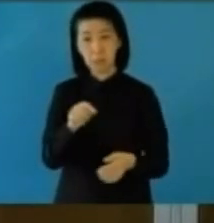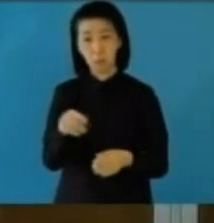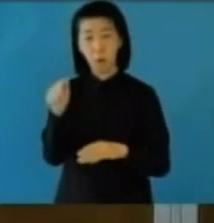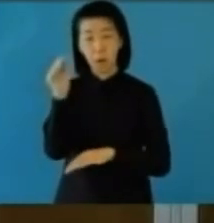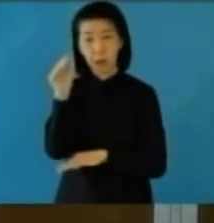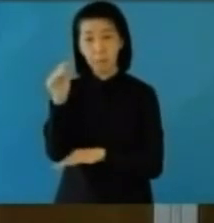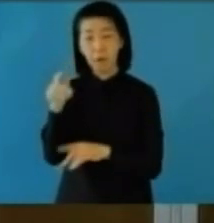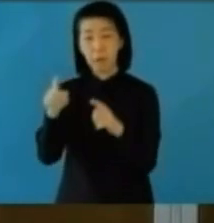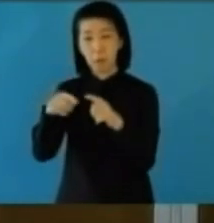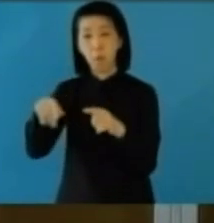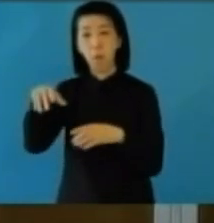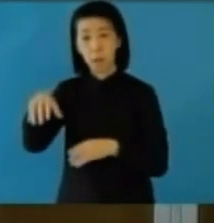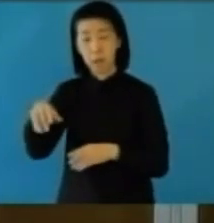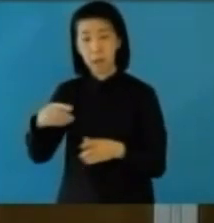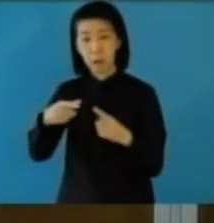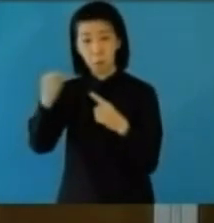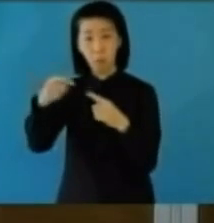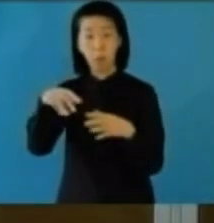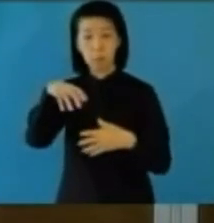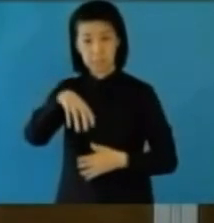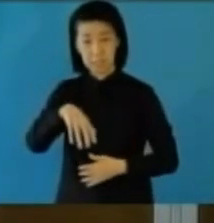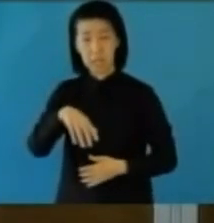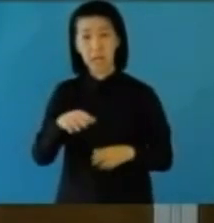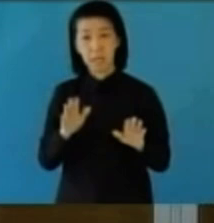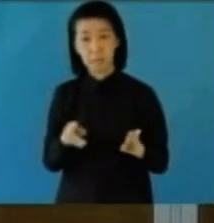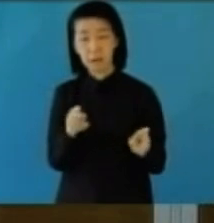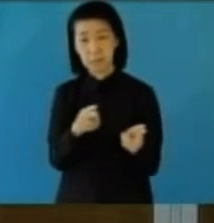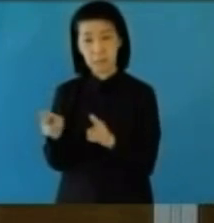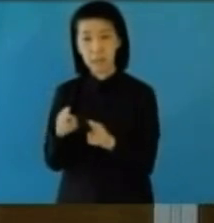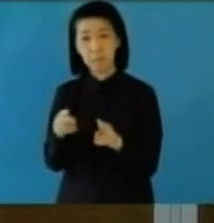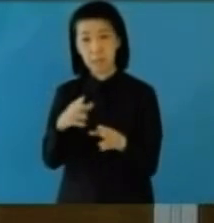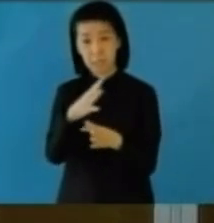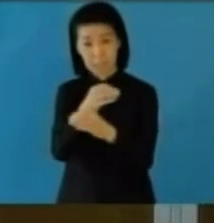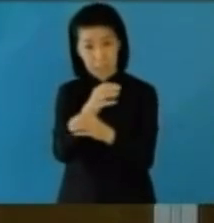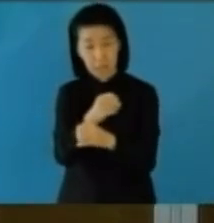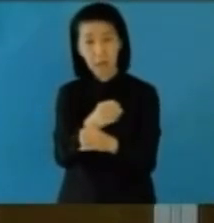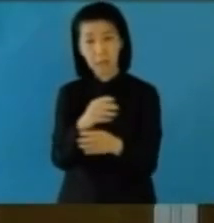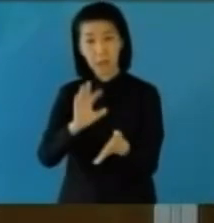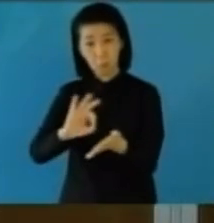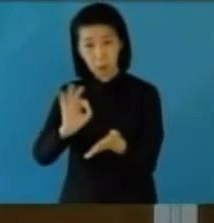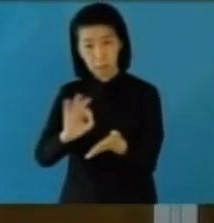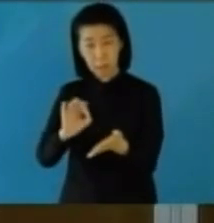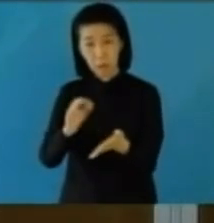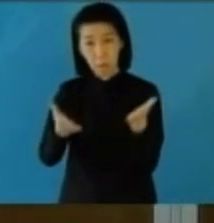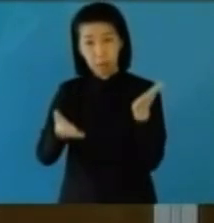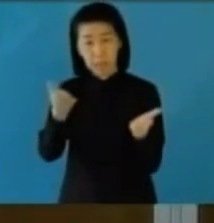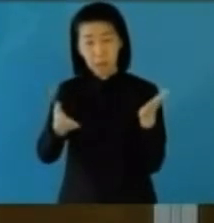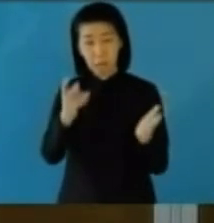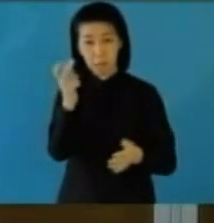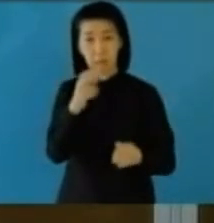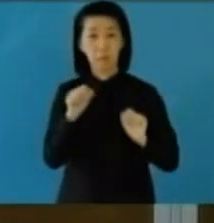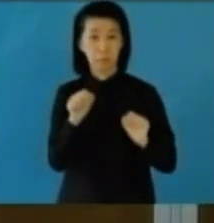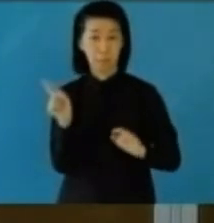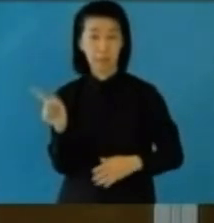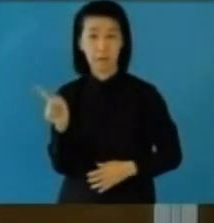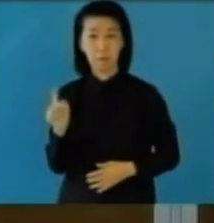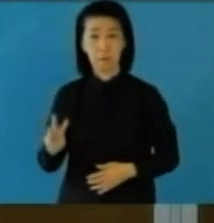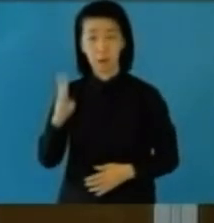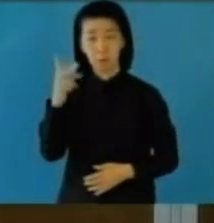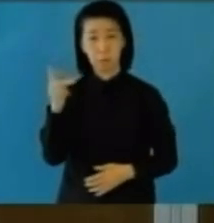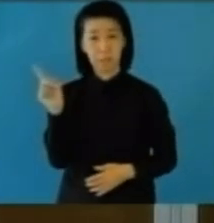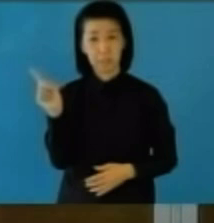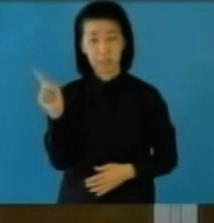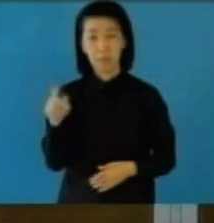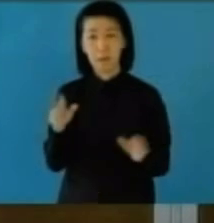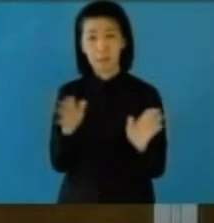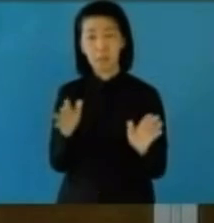ておりまして、現在、施設概要、整備期間、整備費用等について比較検討を行っております。今後、鹿児島市では、児童相談所